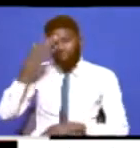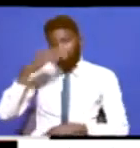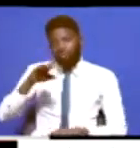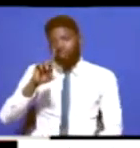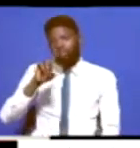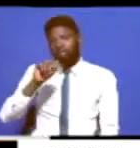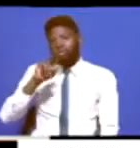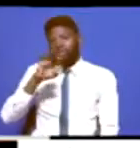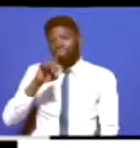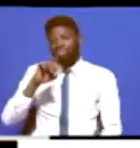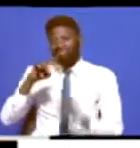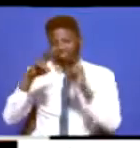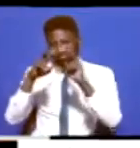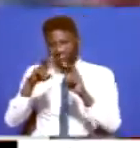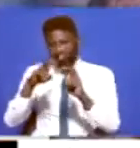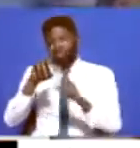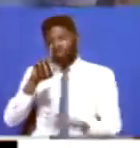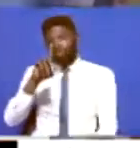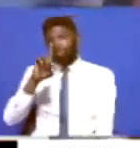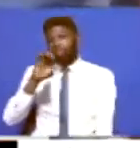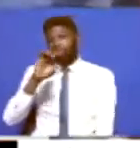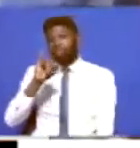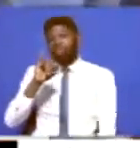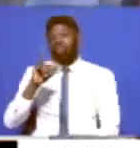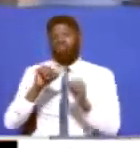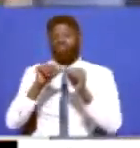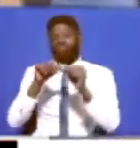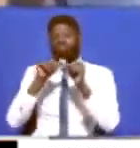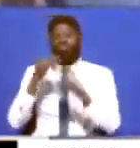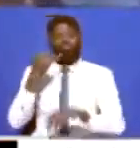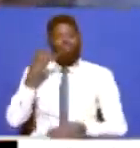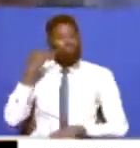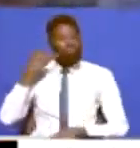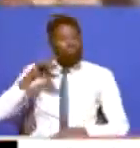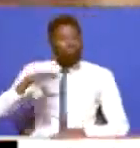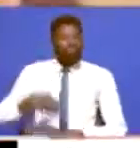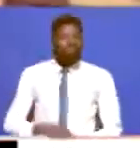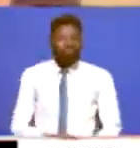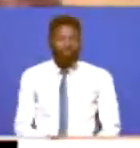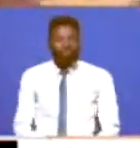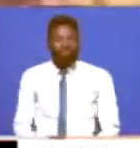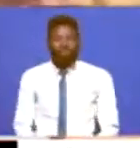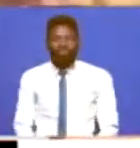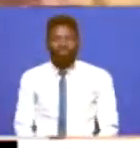ongoing at the DCI in Nakuru County. For Lunchtime News, I'm Gladys Mungai.